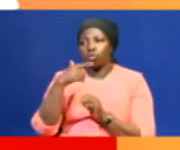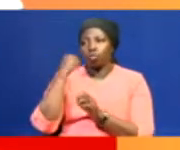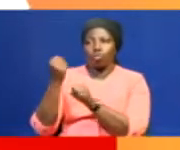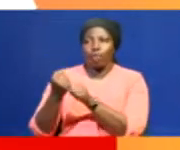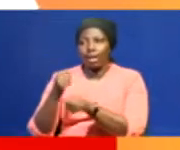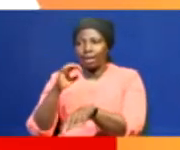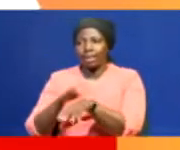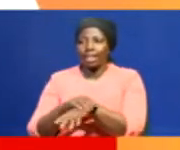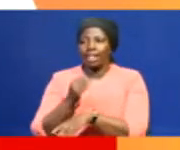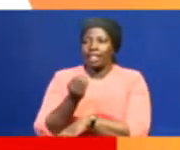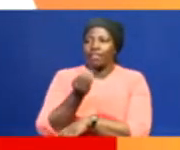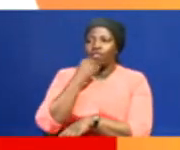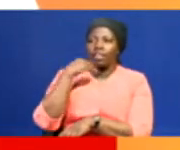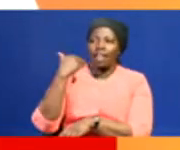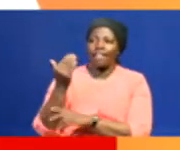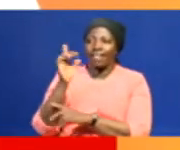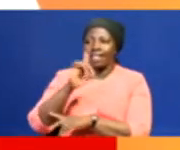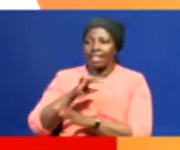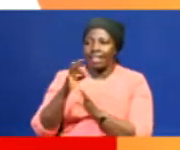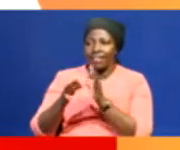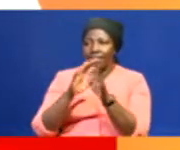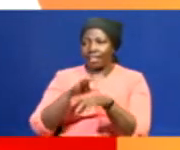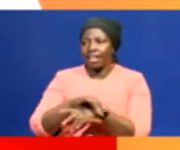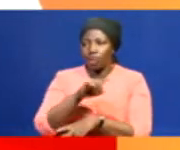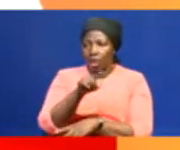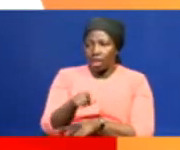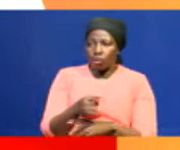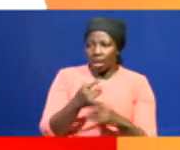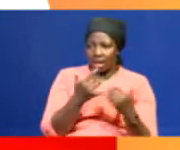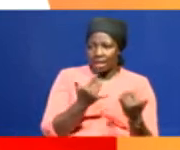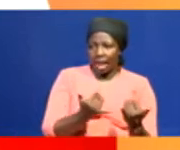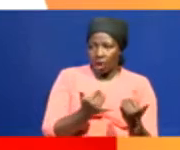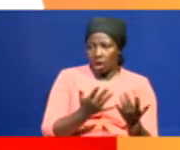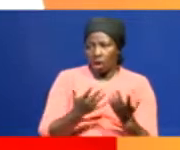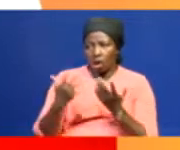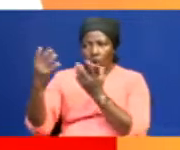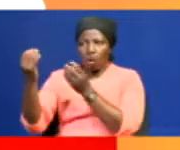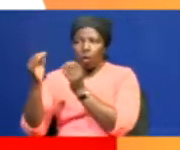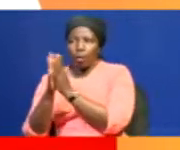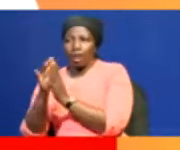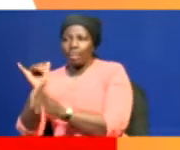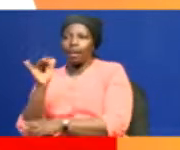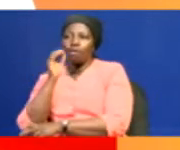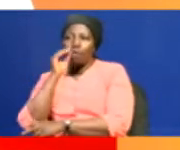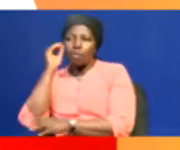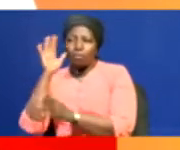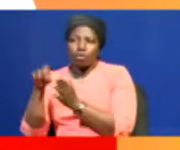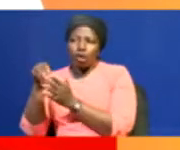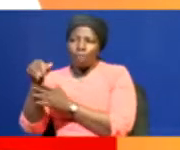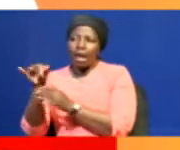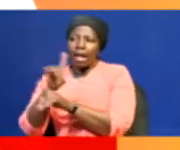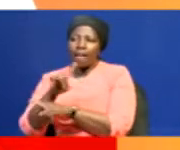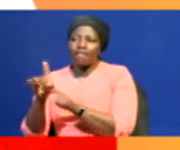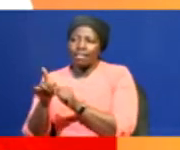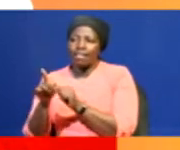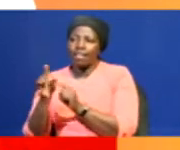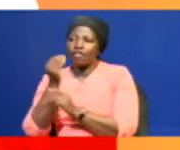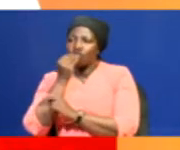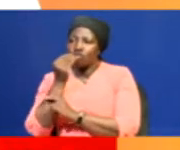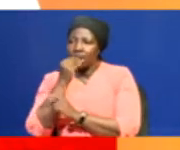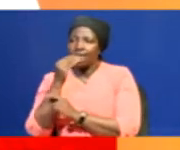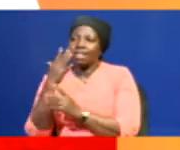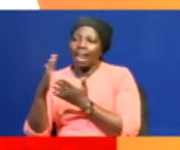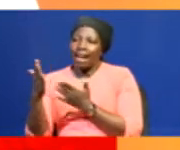kwa mkono kwa mdomo. Akipata 2,000, 1,000 saa hizi, hiyo ndio anaenda nayo nyumbani kununua kila kitu, chakula, nini, alipe rent.